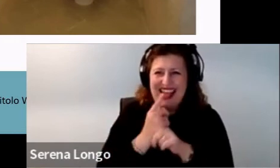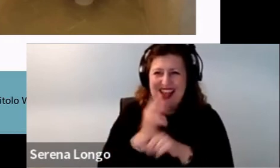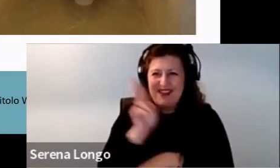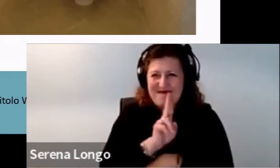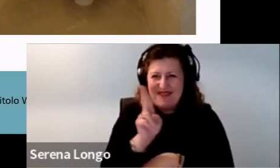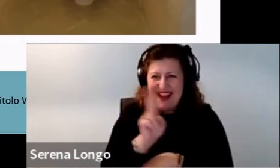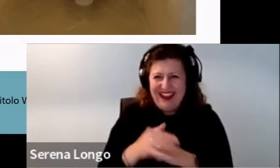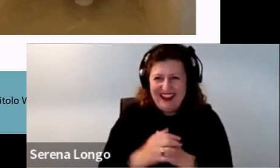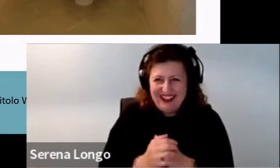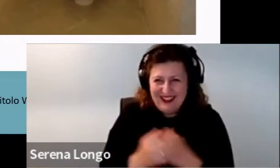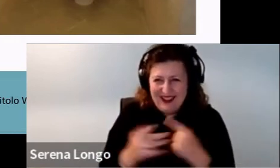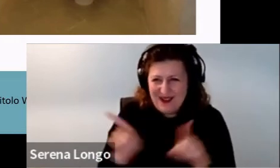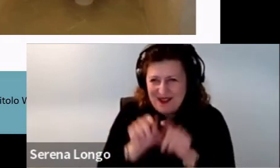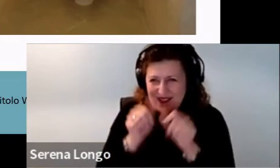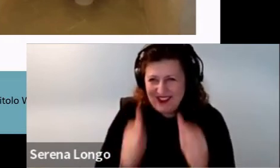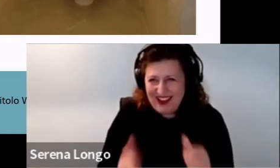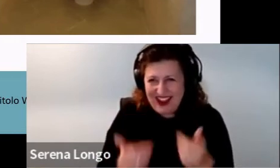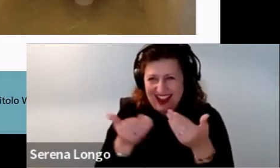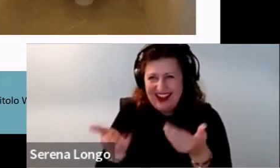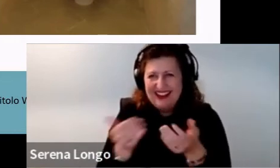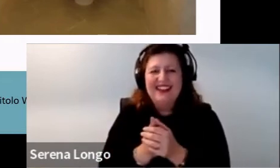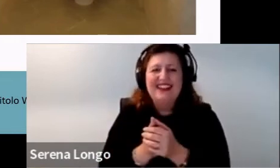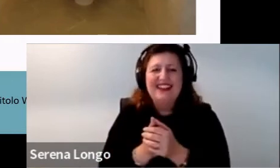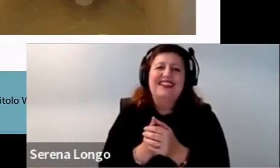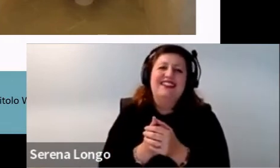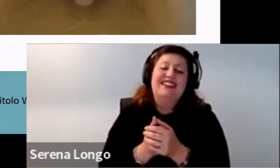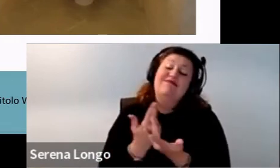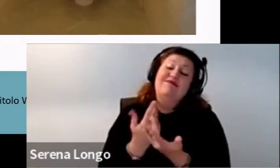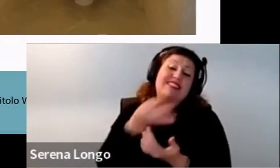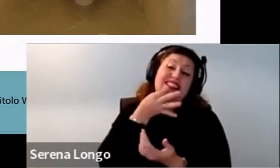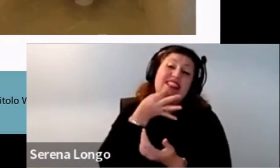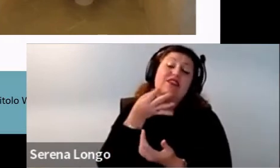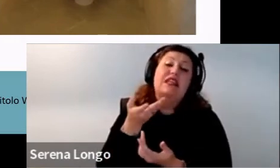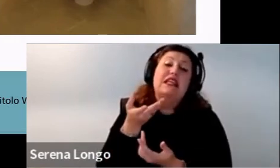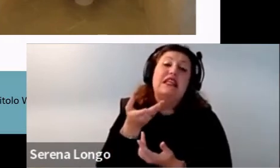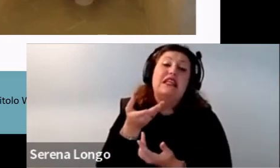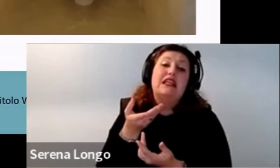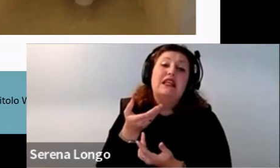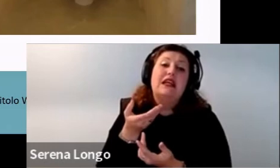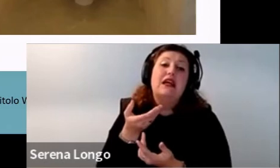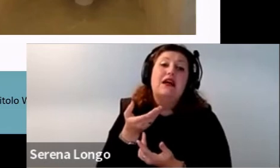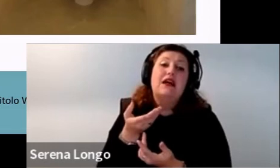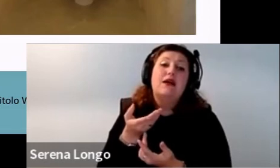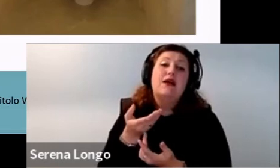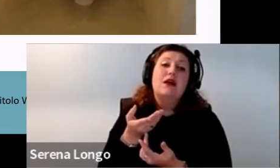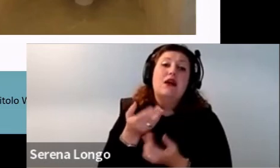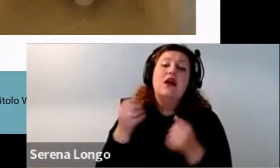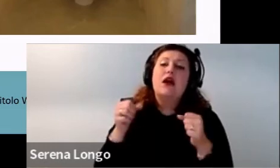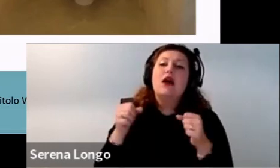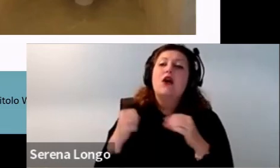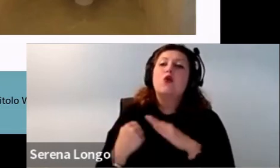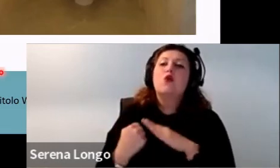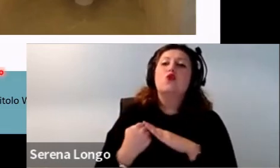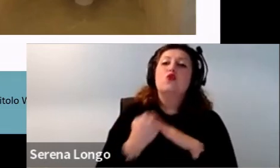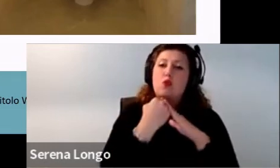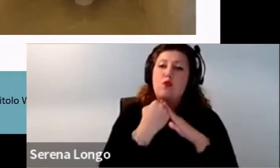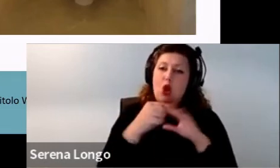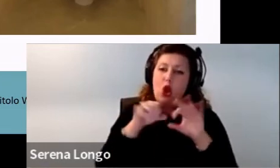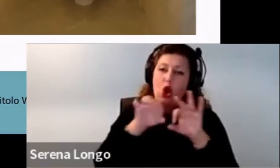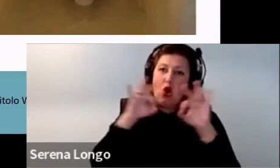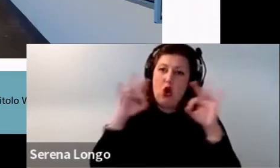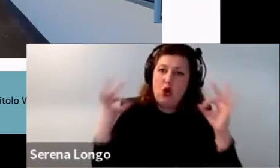un ottimo successo. Ovviamente hanno compreso l'installazione di tutti quei supporti ausili